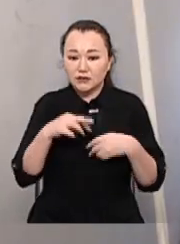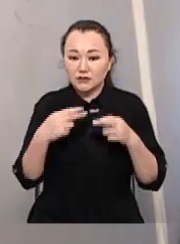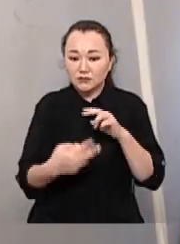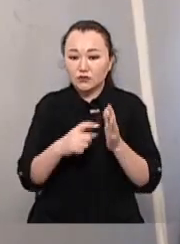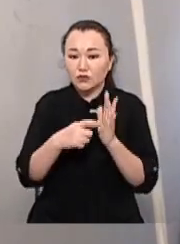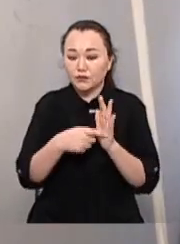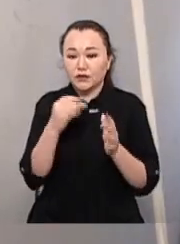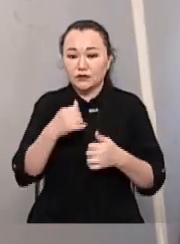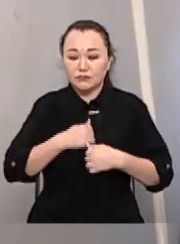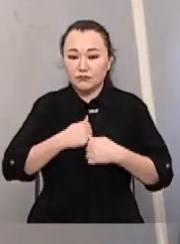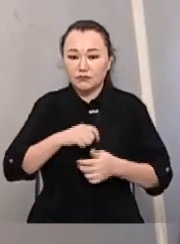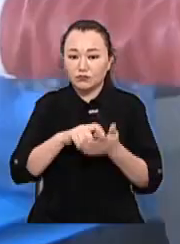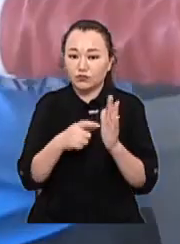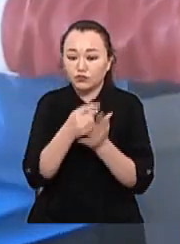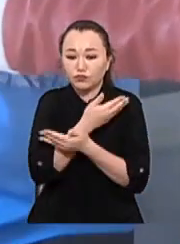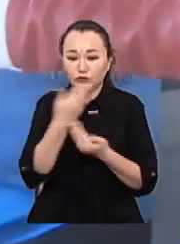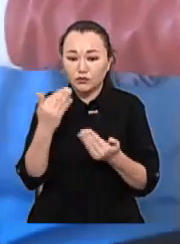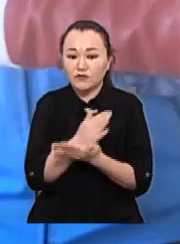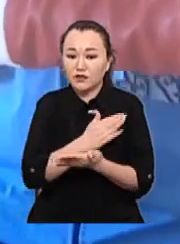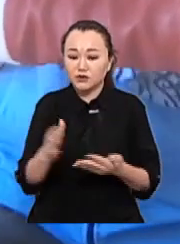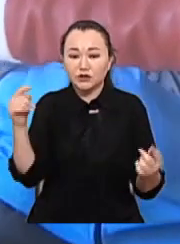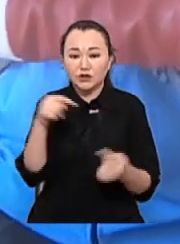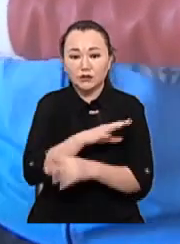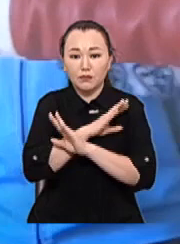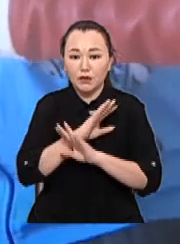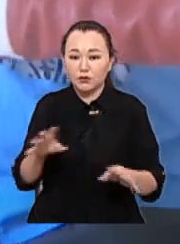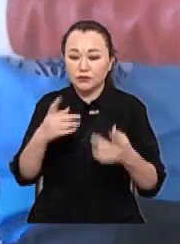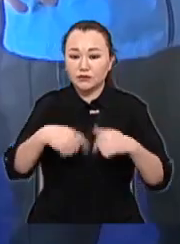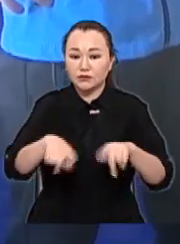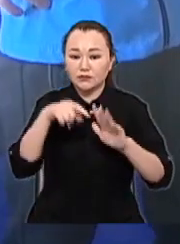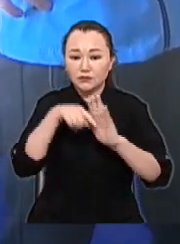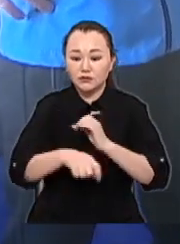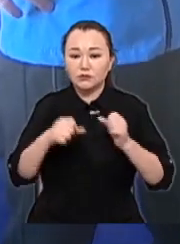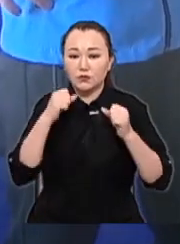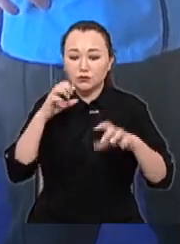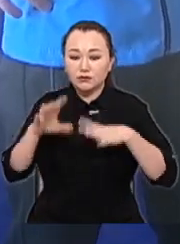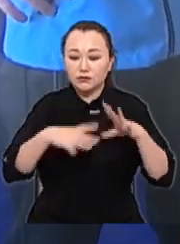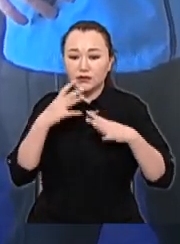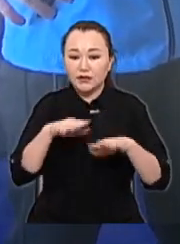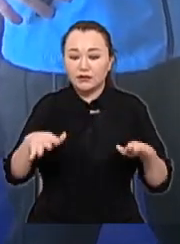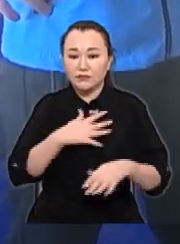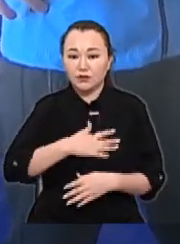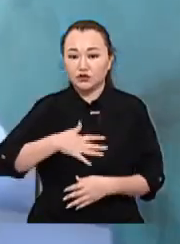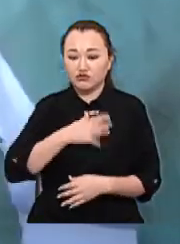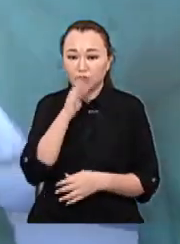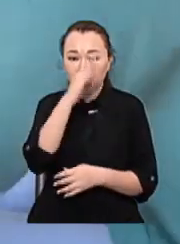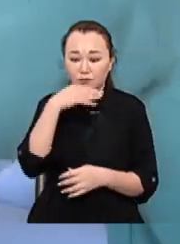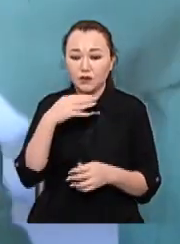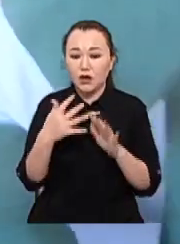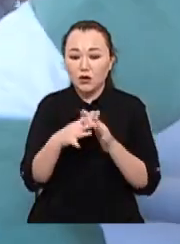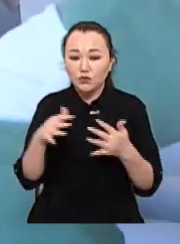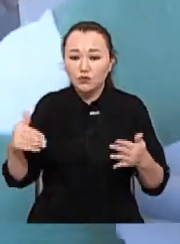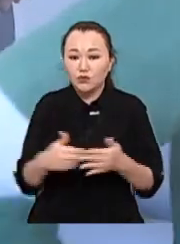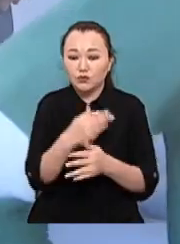не жуынатын жер жоқ. Ал мүлде талапқа сай келмейтін ғимаратта спортпен шұғылданатын балаларын уайымдаған ата-аналар ауылға жаңа